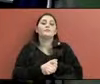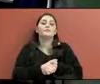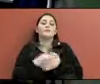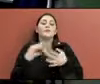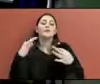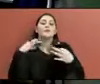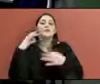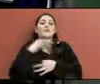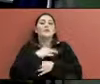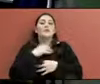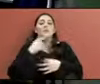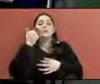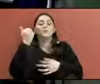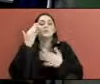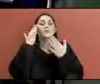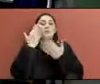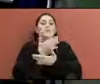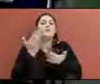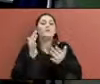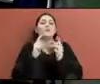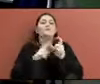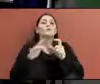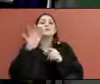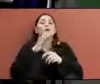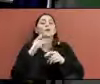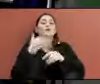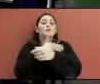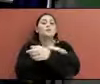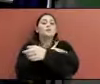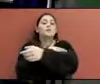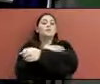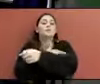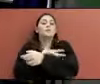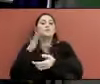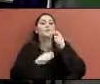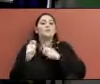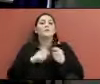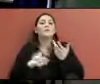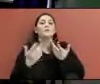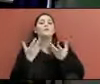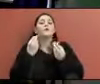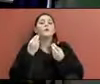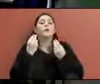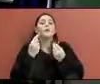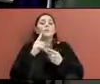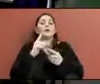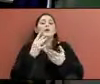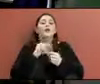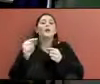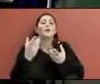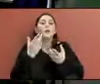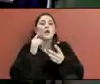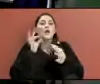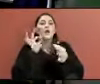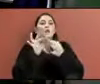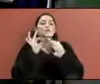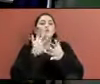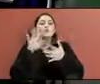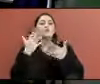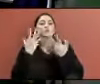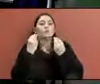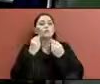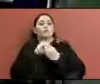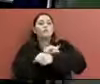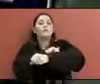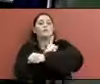Kocaeli ve ilçelerindeki tüm sosyal hizmetler birimlerinde çalışmaları çok iyi derecede ve iletişimi çok kuvvetli diyor. Gerçekten öyle